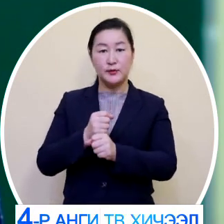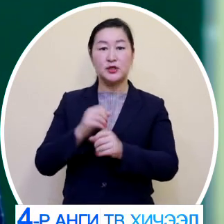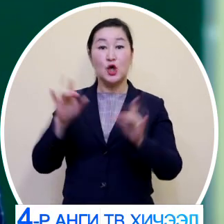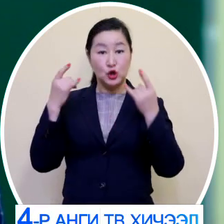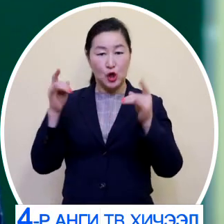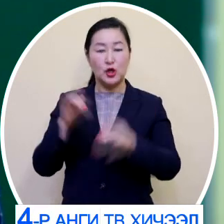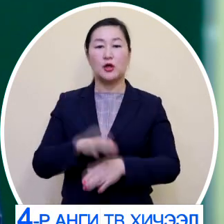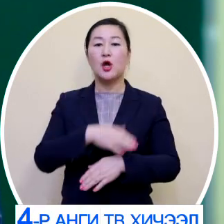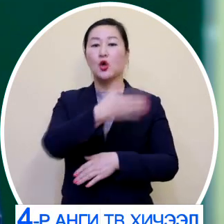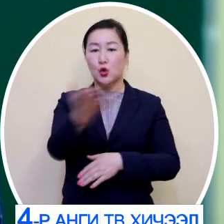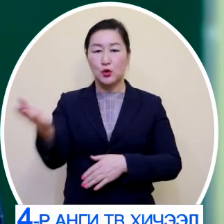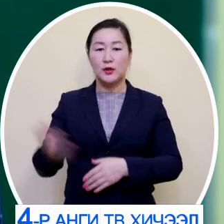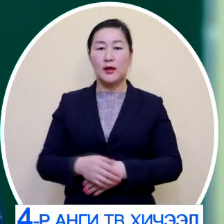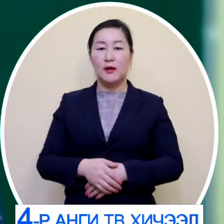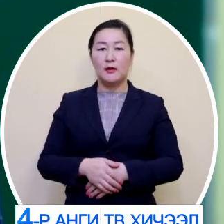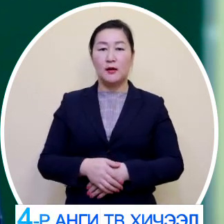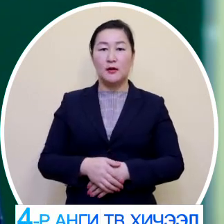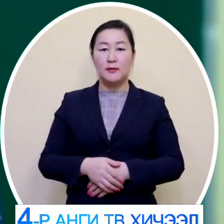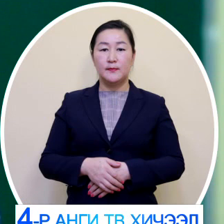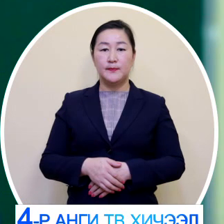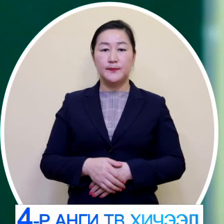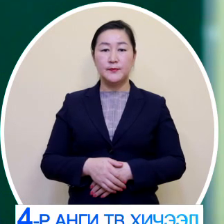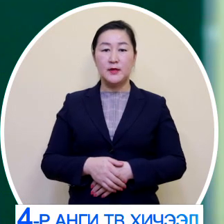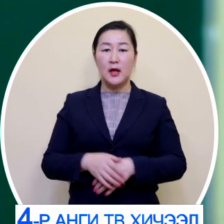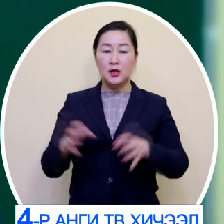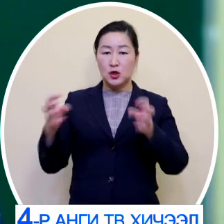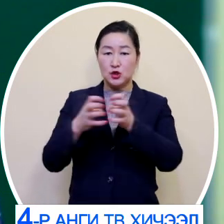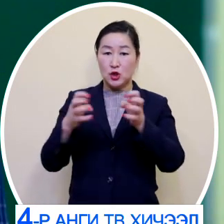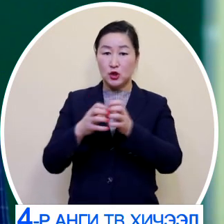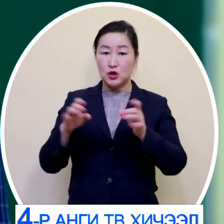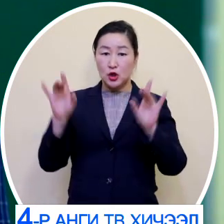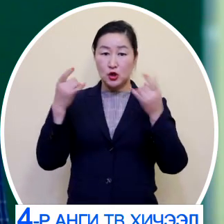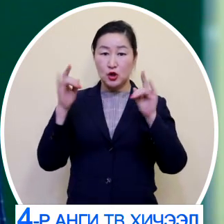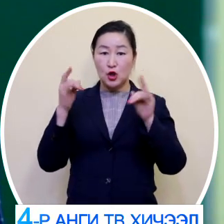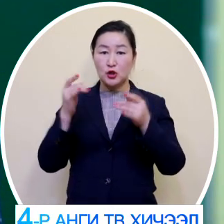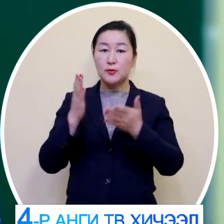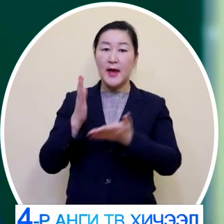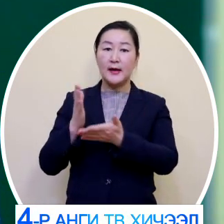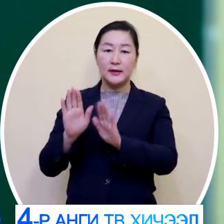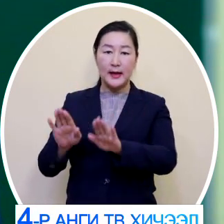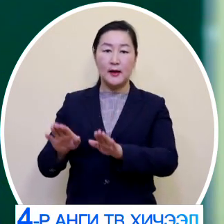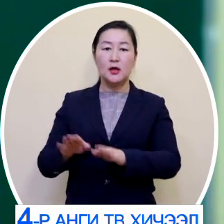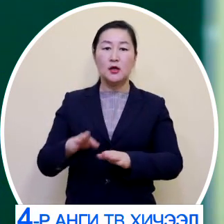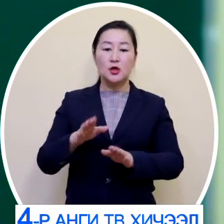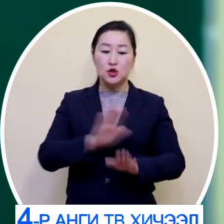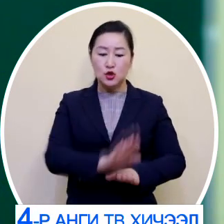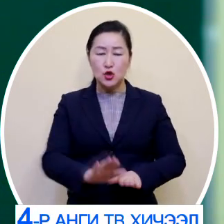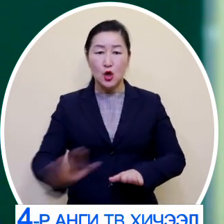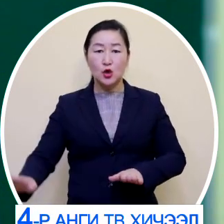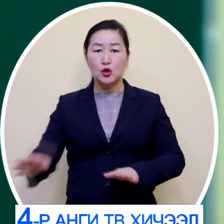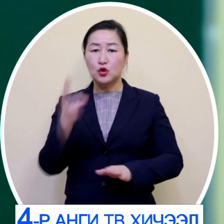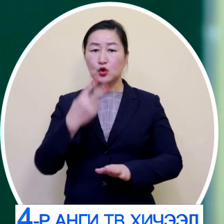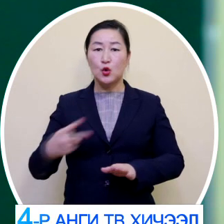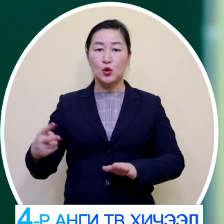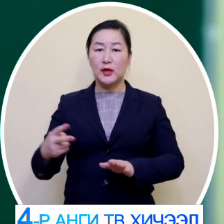хүүхдүүдээ. Соронзоор тоглохдоо эсвэл дуршилт хийх явцдаа бага насны дүүдээ өгч тоглуулах болон амдаа хийх нь